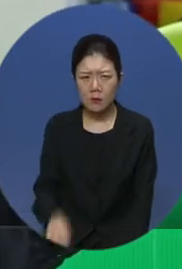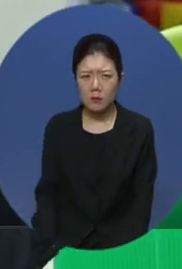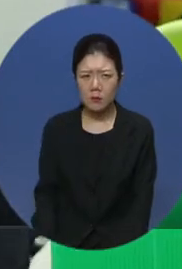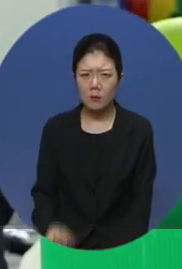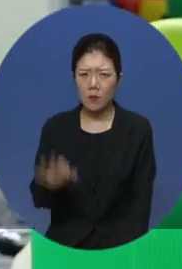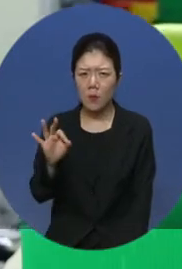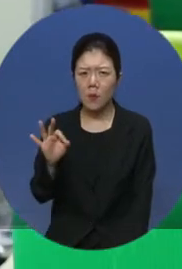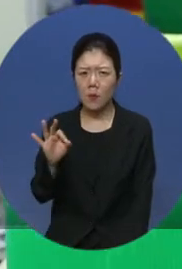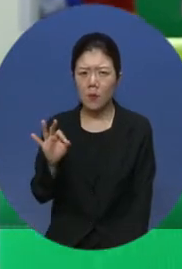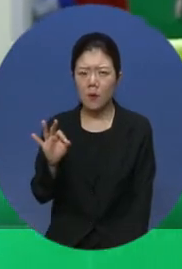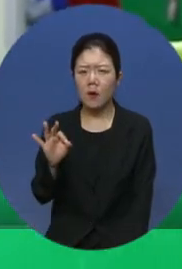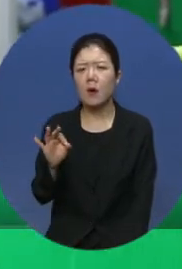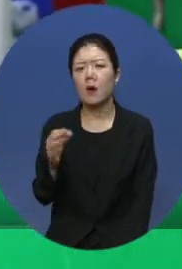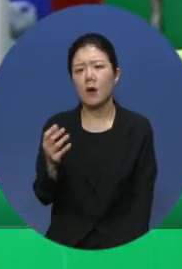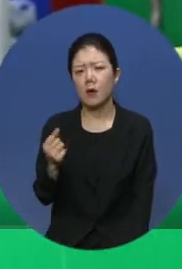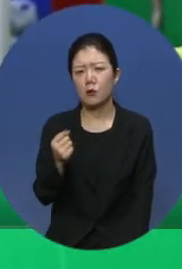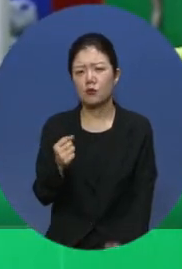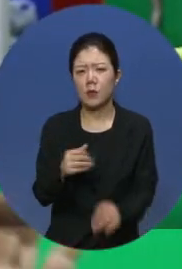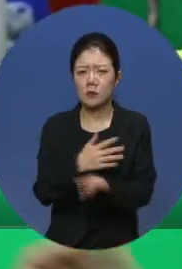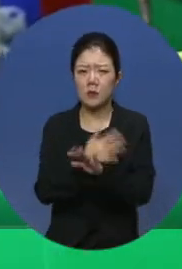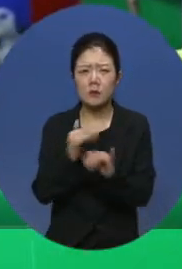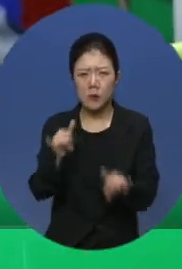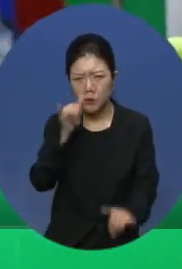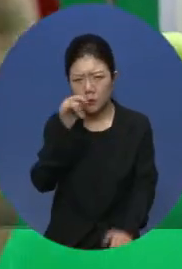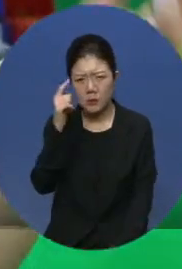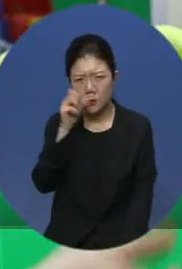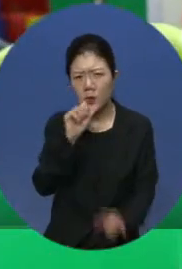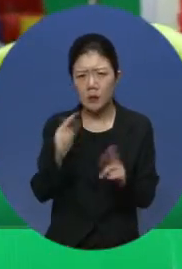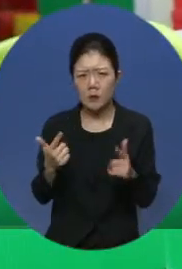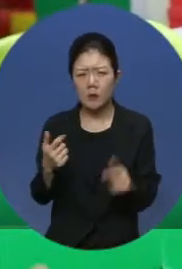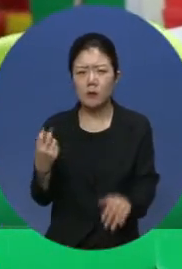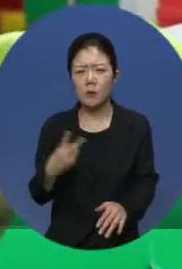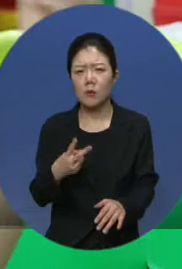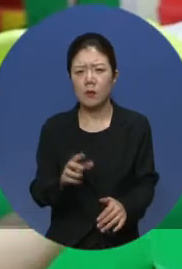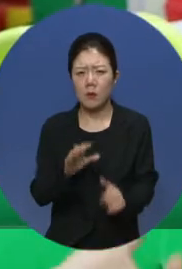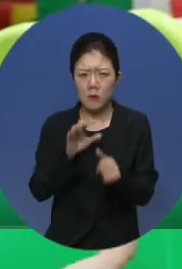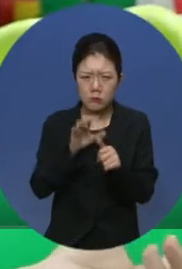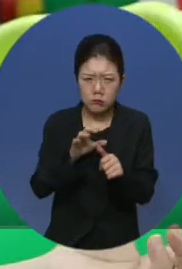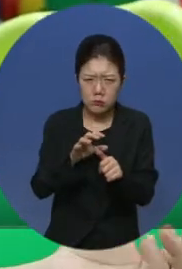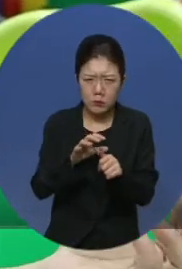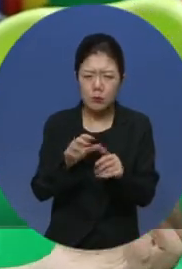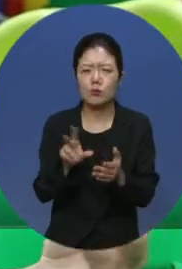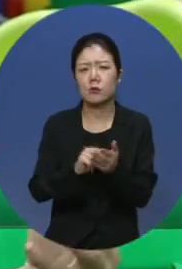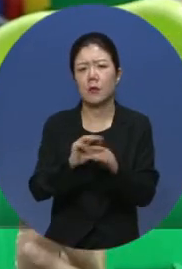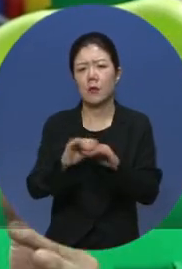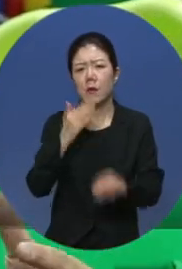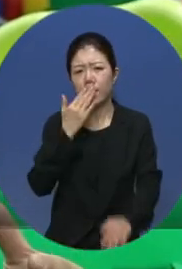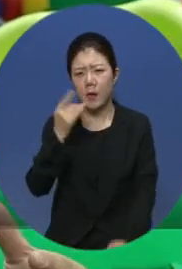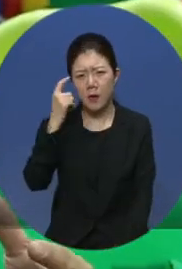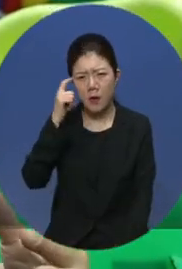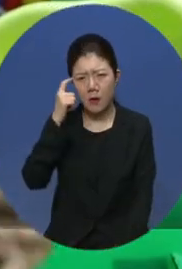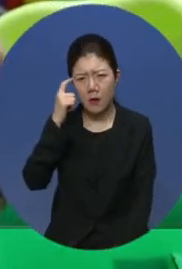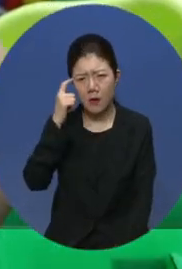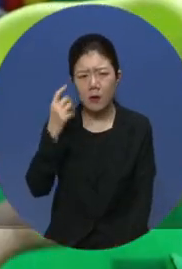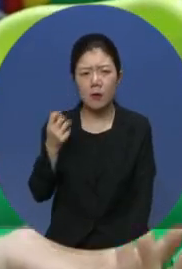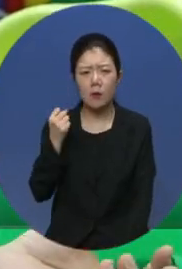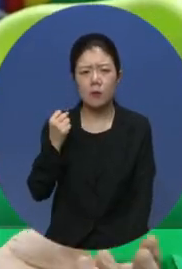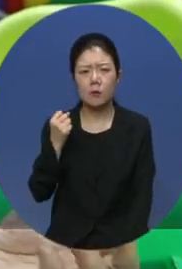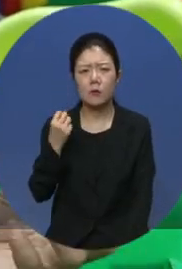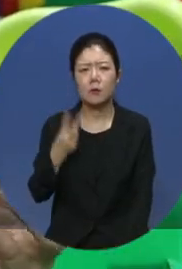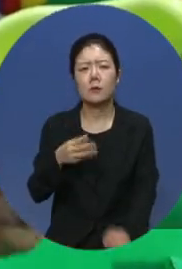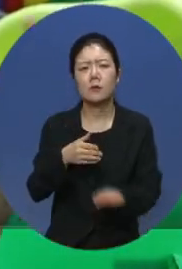가지고 장난치시는 분들도 있었고, 인식이 그렇지 않기 때문에 또 윽박 지르면 해결이 될 거라고 생각을 하고, 그리고